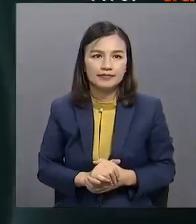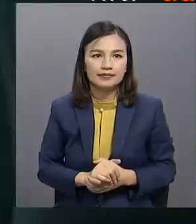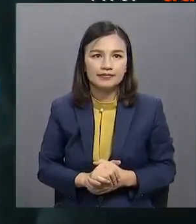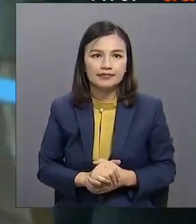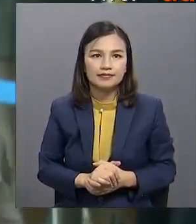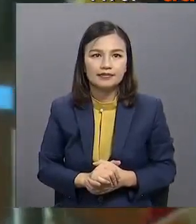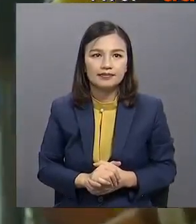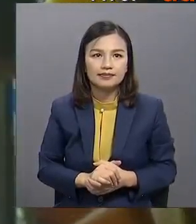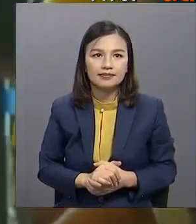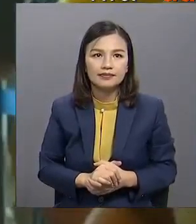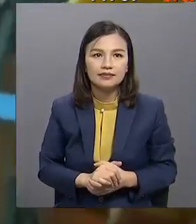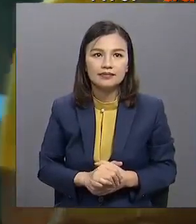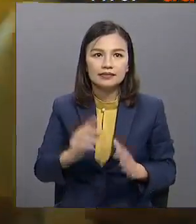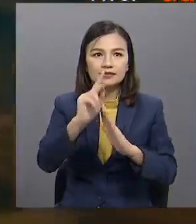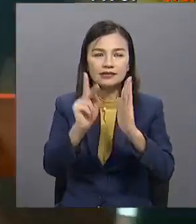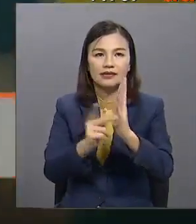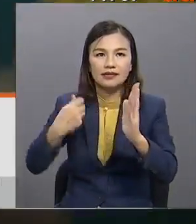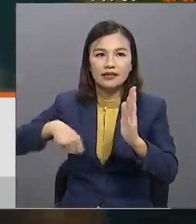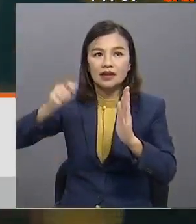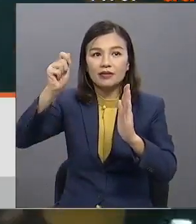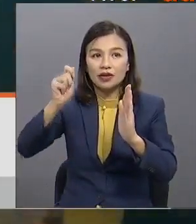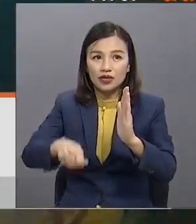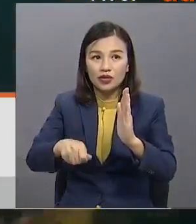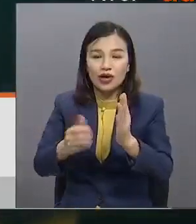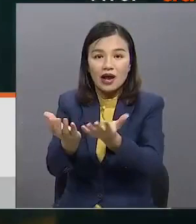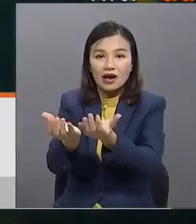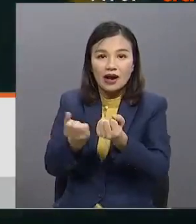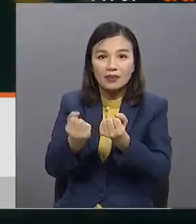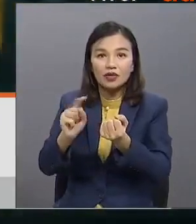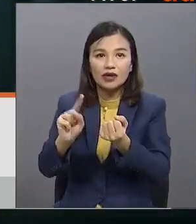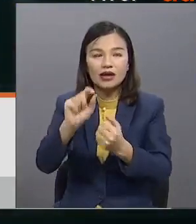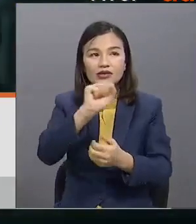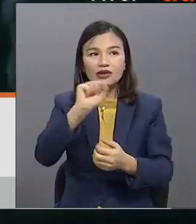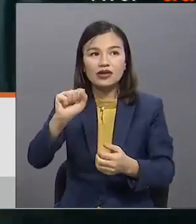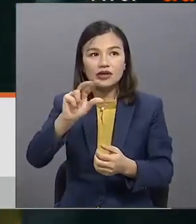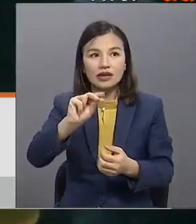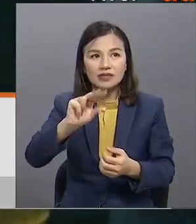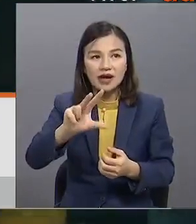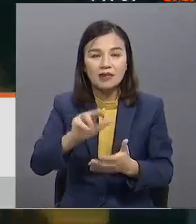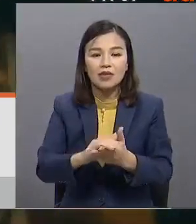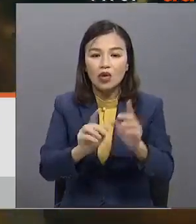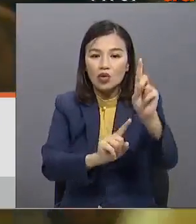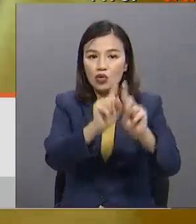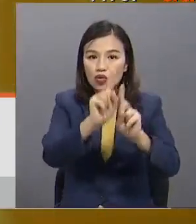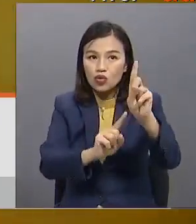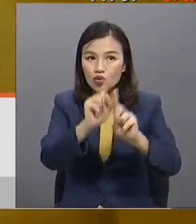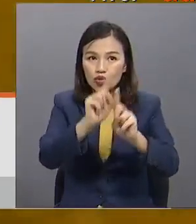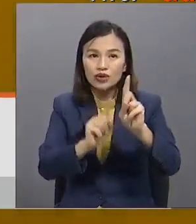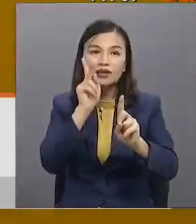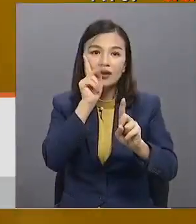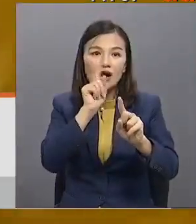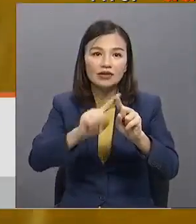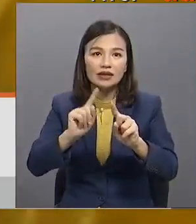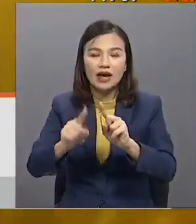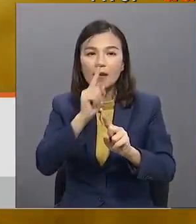จากกรณีที่ศาลรัฐธรรมนูญรับคำร้องวินิจฉัยคุณสมบัติ32ส.ส.กรณีถือหุ้นสื่อประธานสภาผู้แทนราษฎรกล่าวย้ำว่